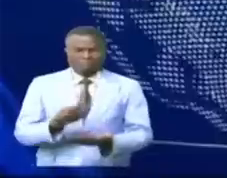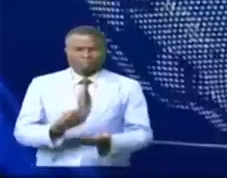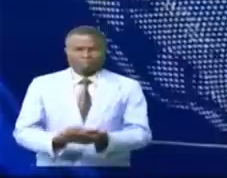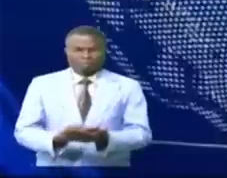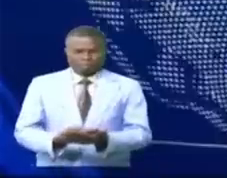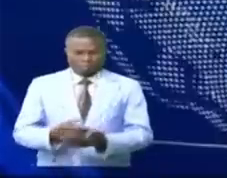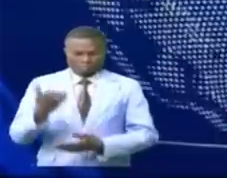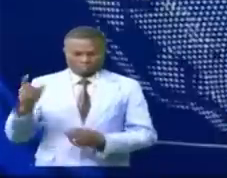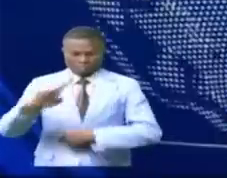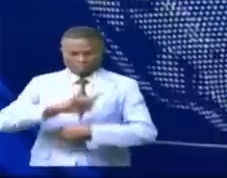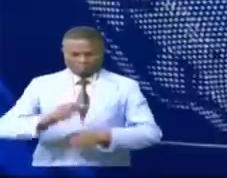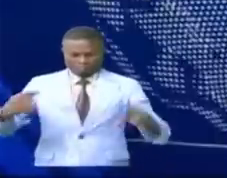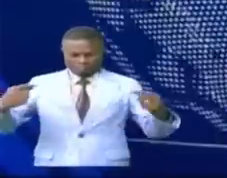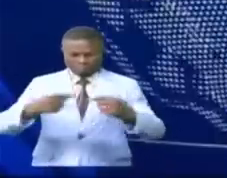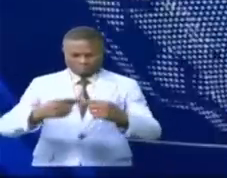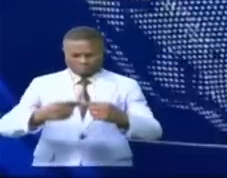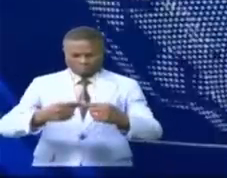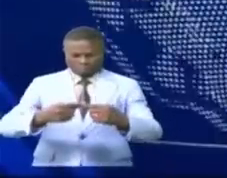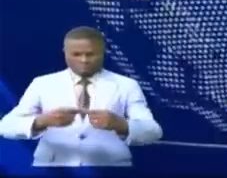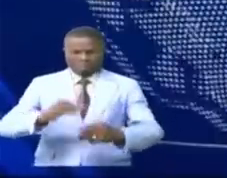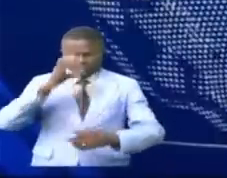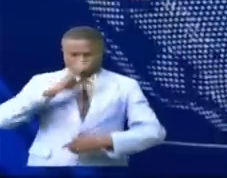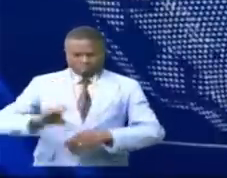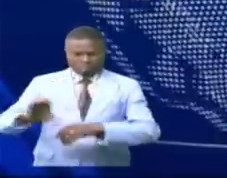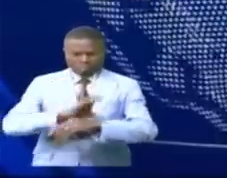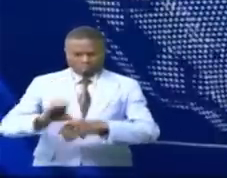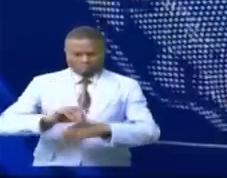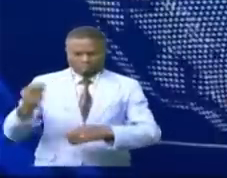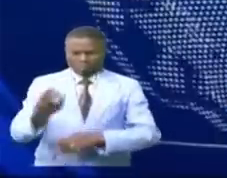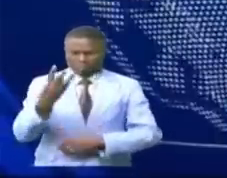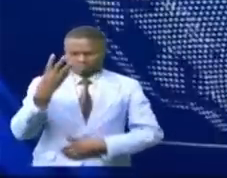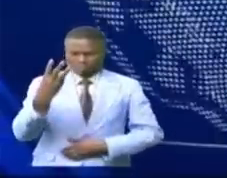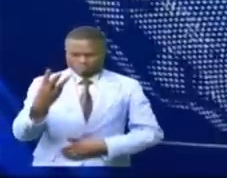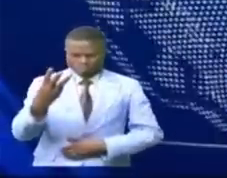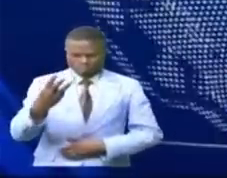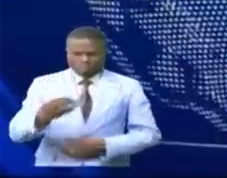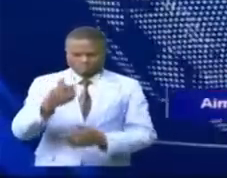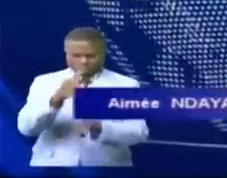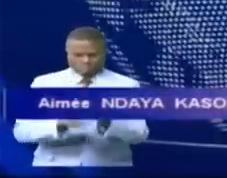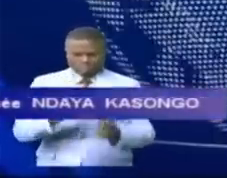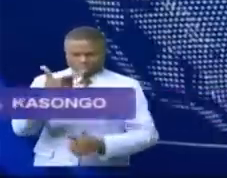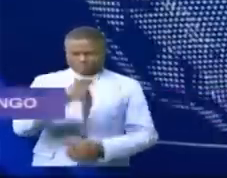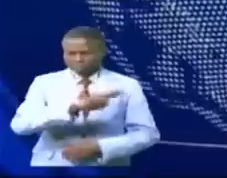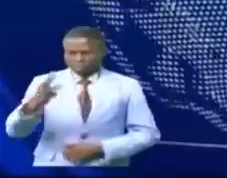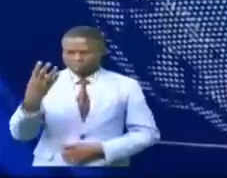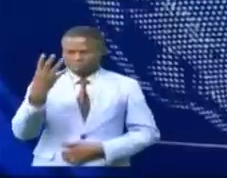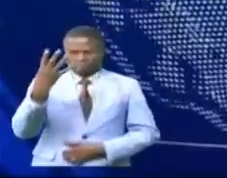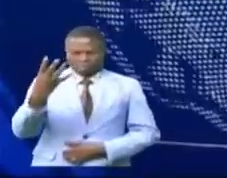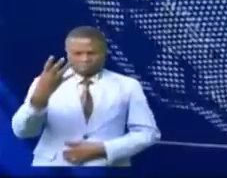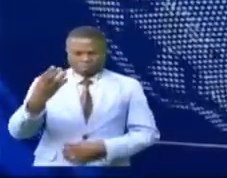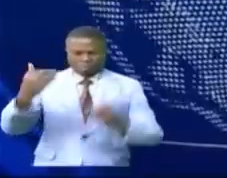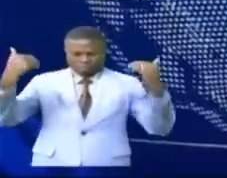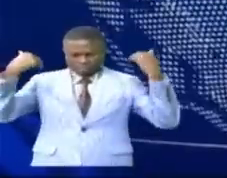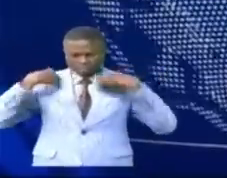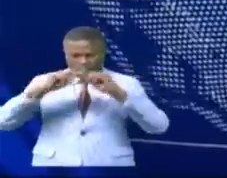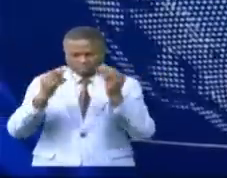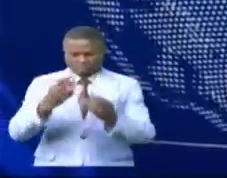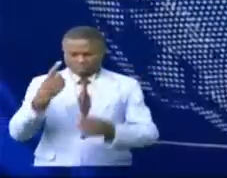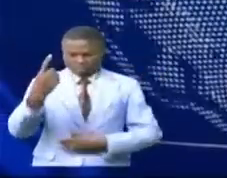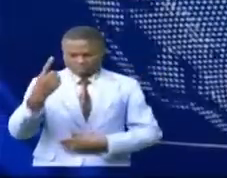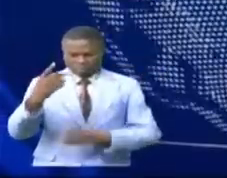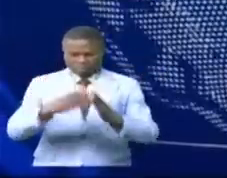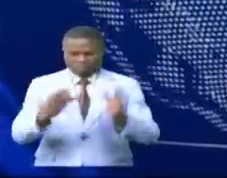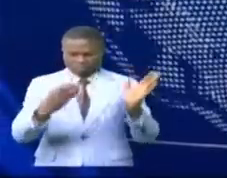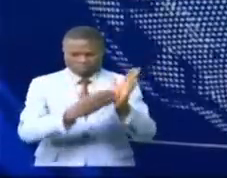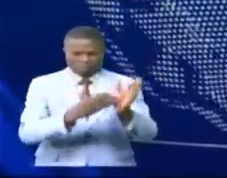La dernière journée éliminatoire CAN-Côte d'Ivoire 2023 qui aura lieu en janvier 2024. Leader du groupe I avec 9